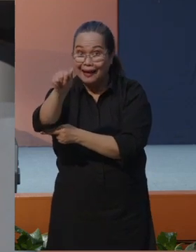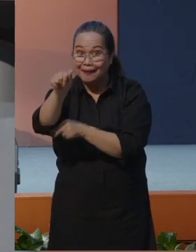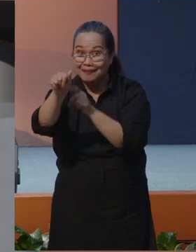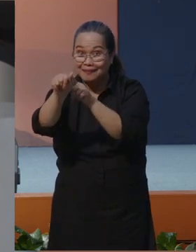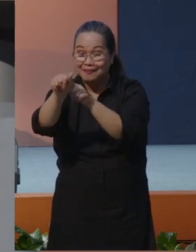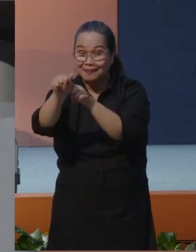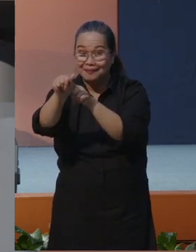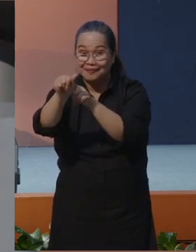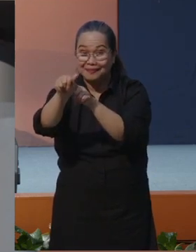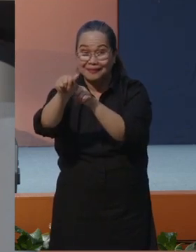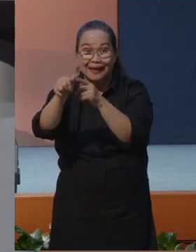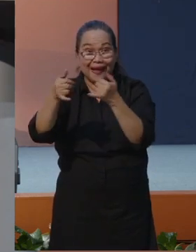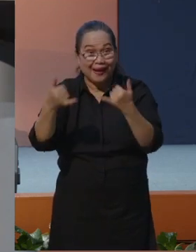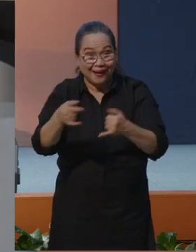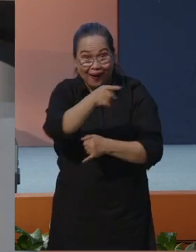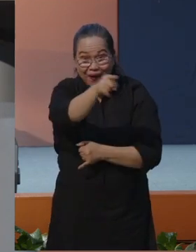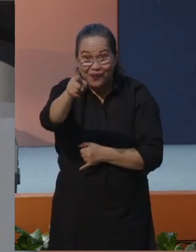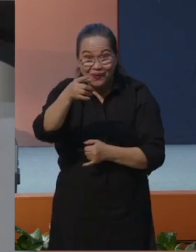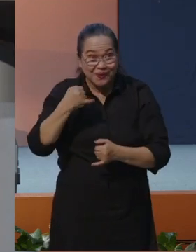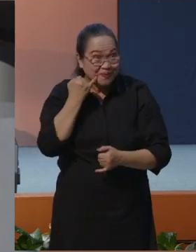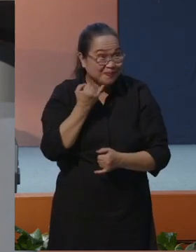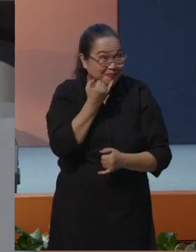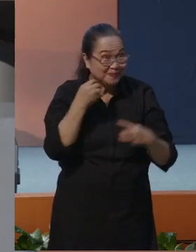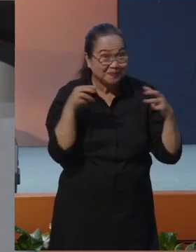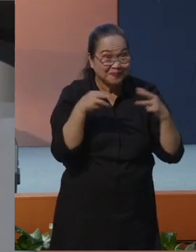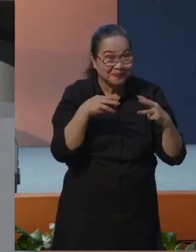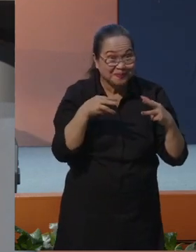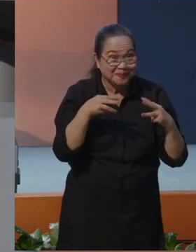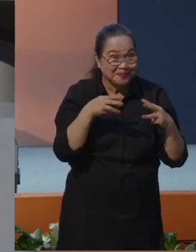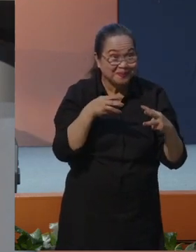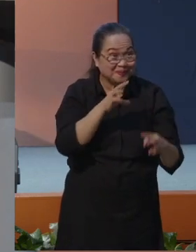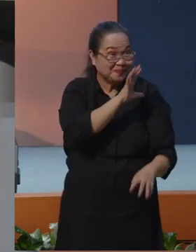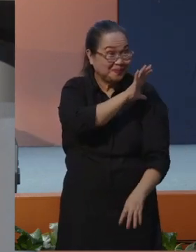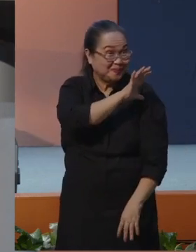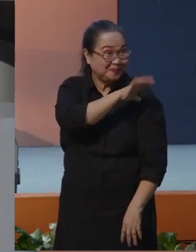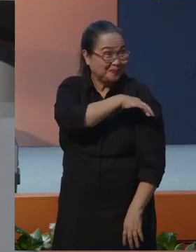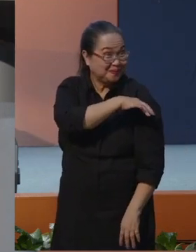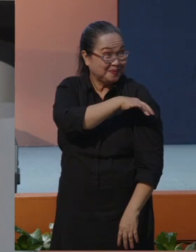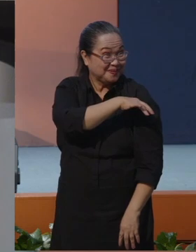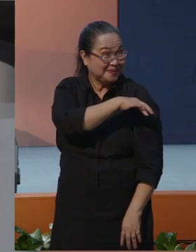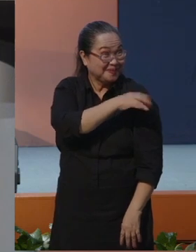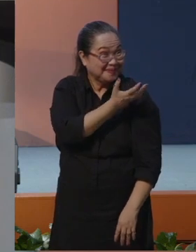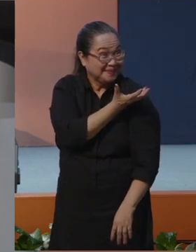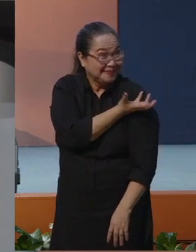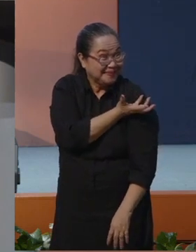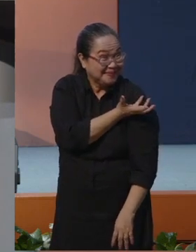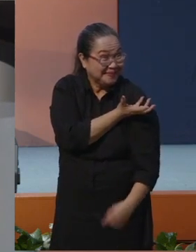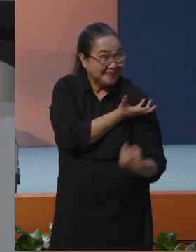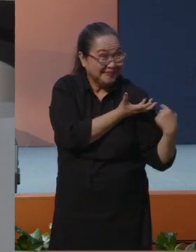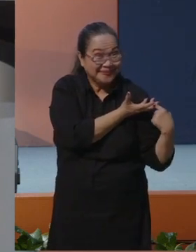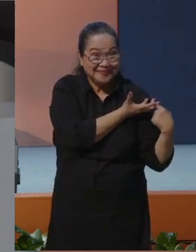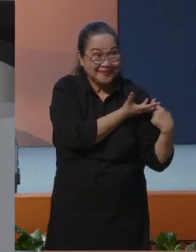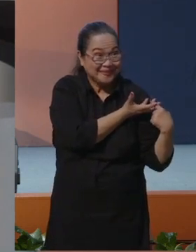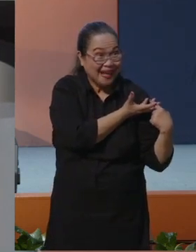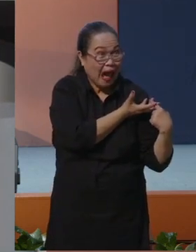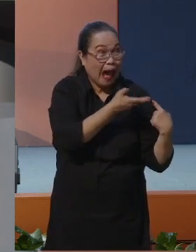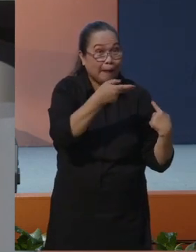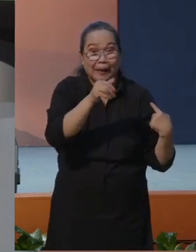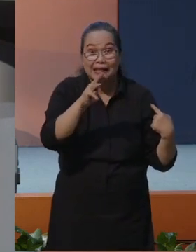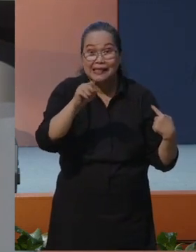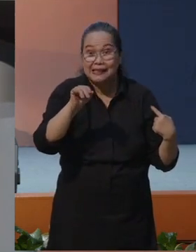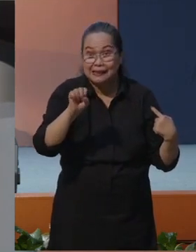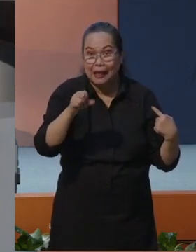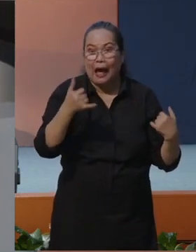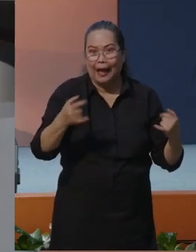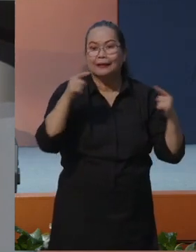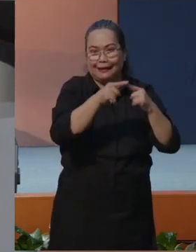yung Gaza po na naririnig nyo sa balita. Kung saan may gera ngayon. Naandun pa rin ang Gaza. No?